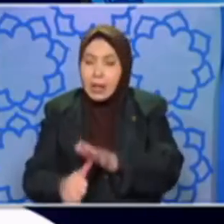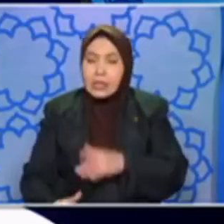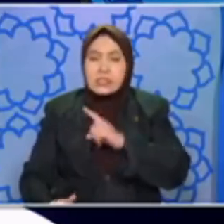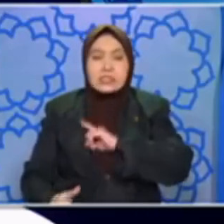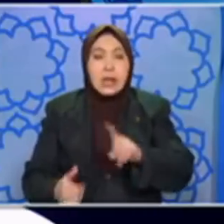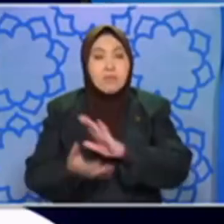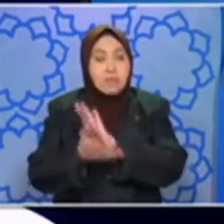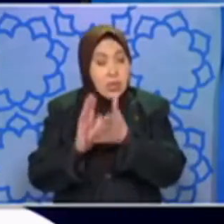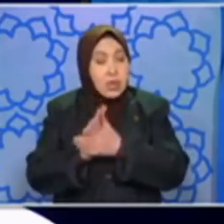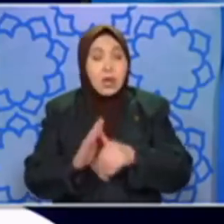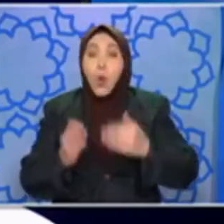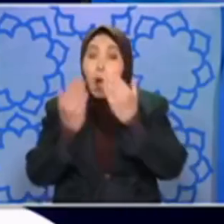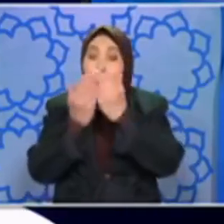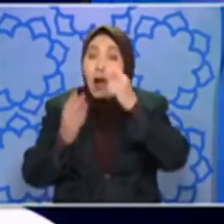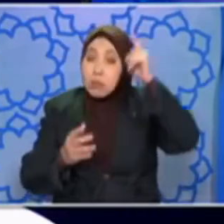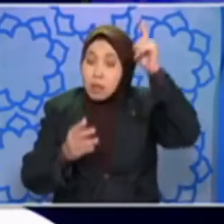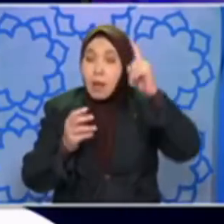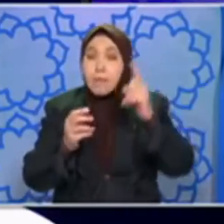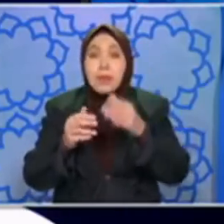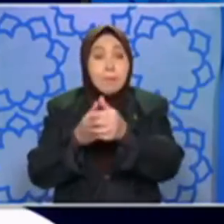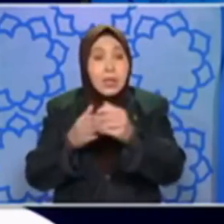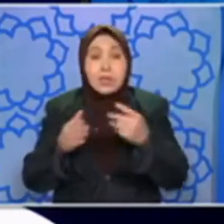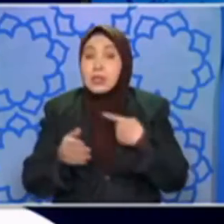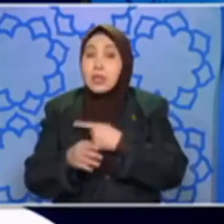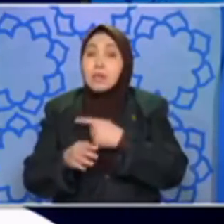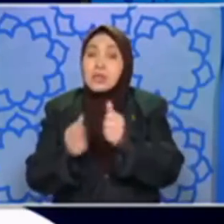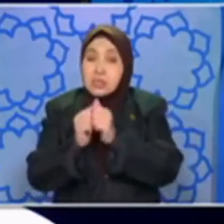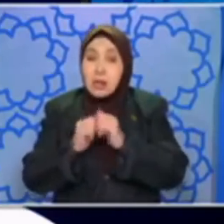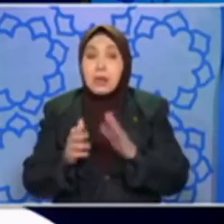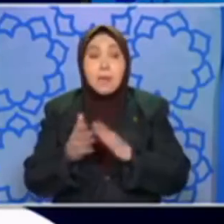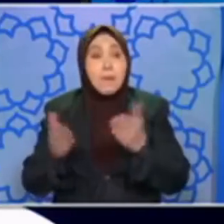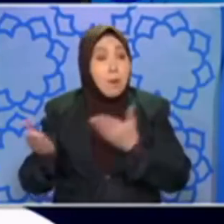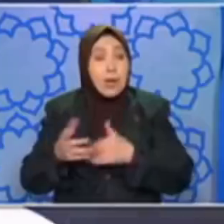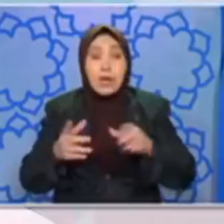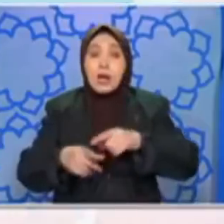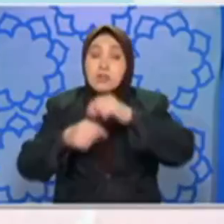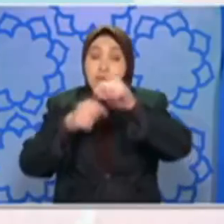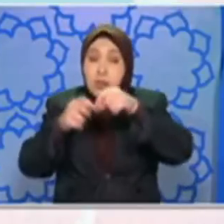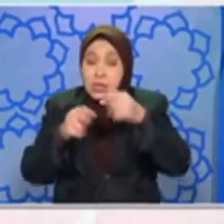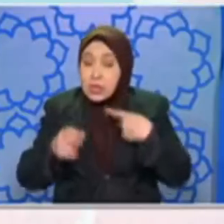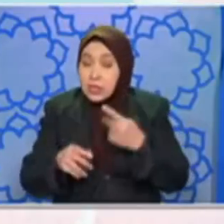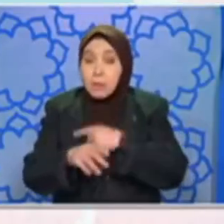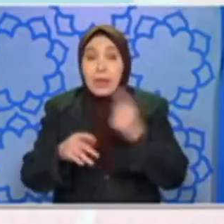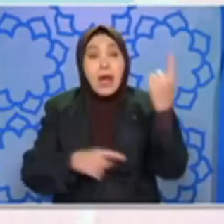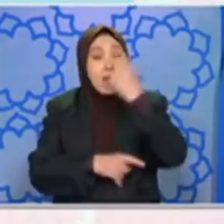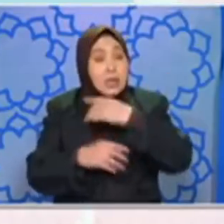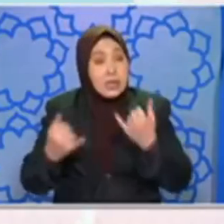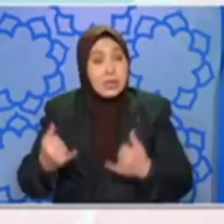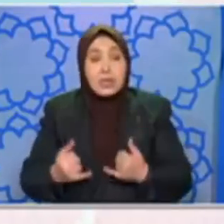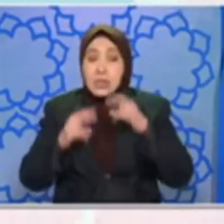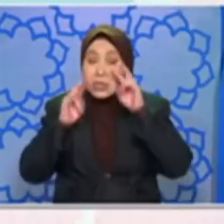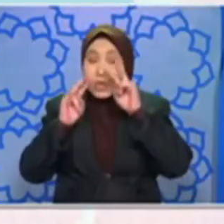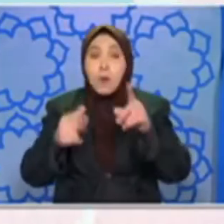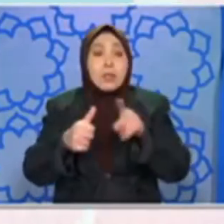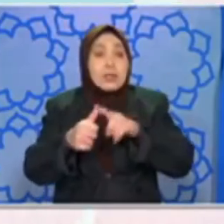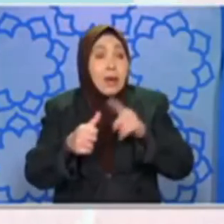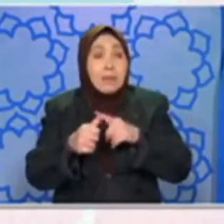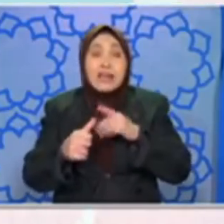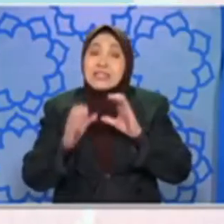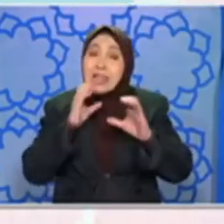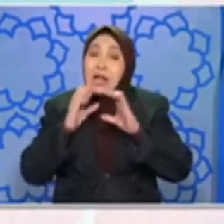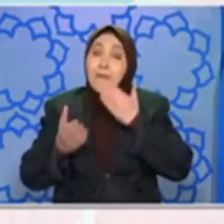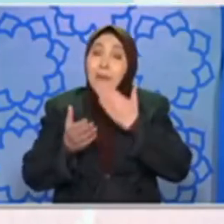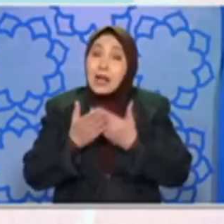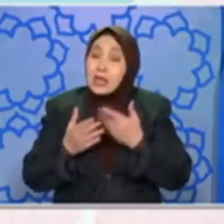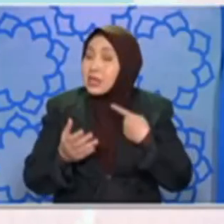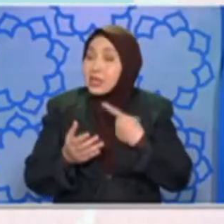Allah pimpin kita bersama. Membawa pada resolusi kita pada hari ini, sama-sama kita saksikan. Yang pertama, bercakap baik jika tidak